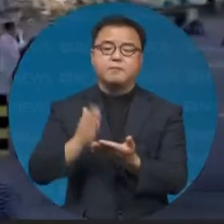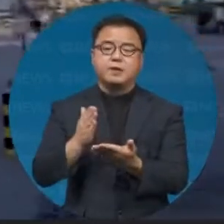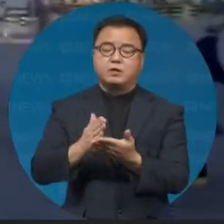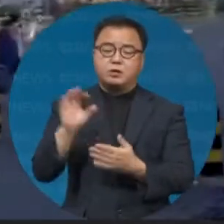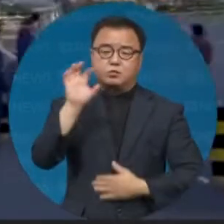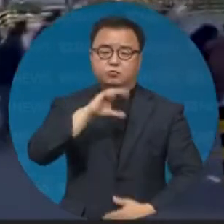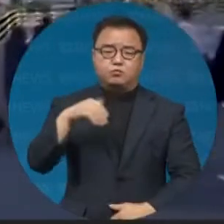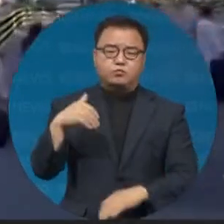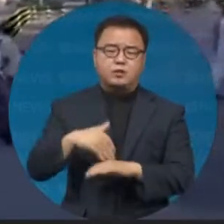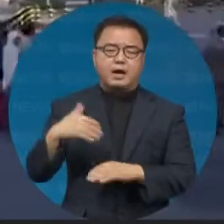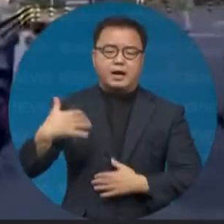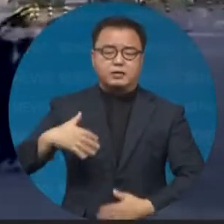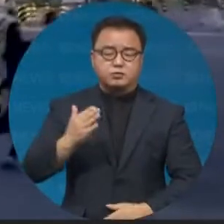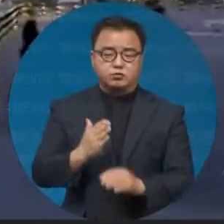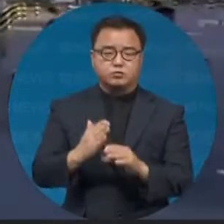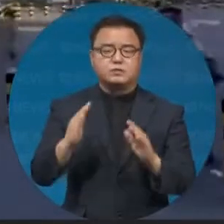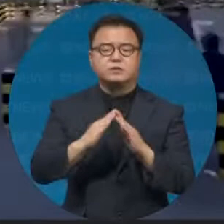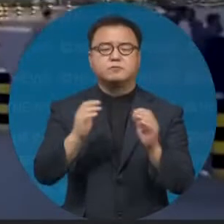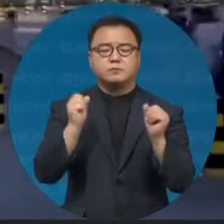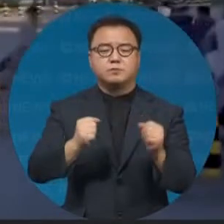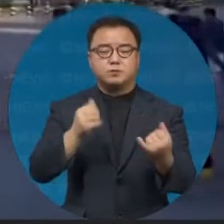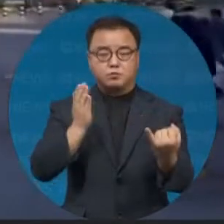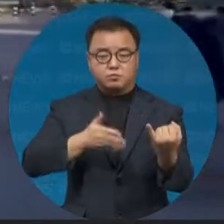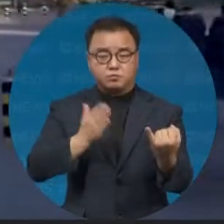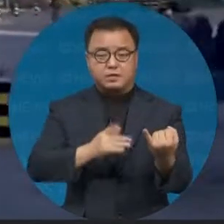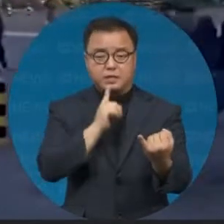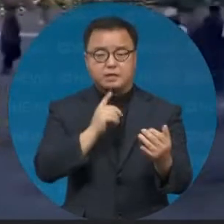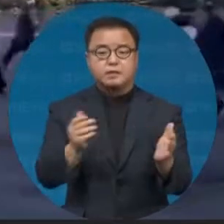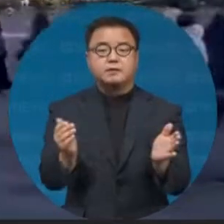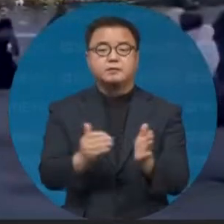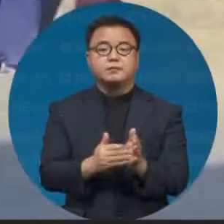여성들은 반드시 집안에 머물러 있어야 한다고 지시했습니다.